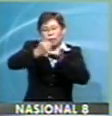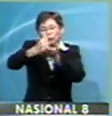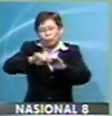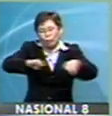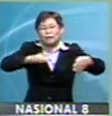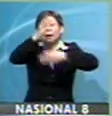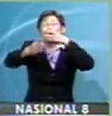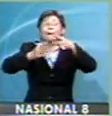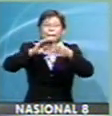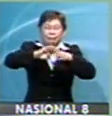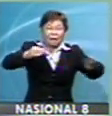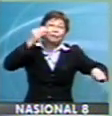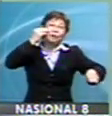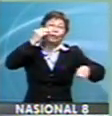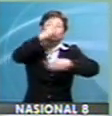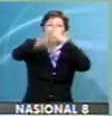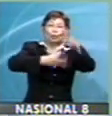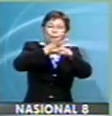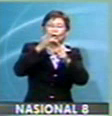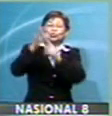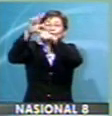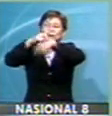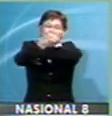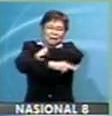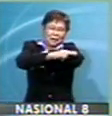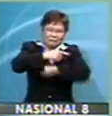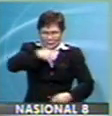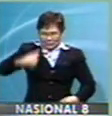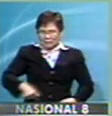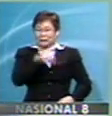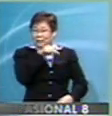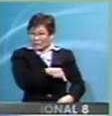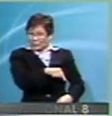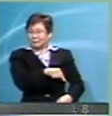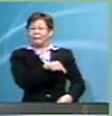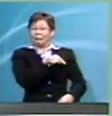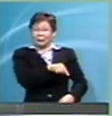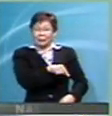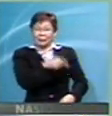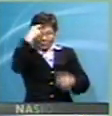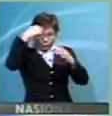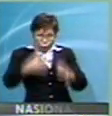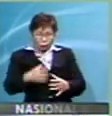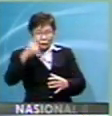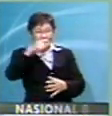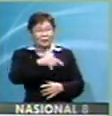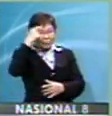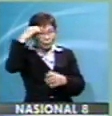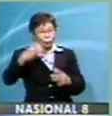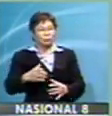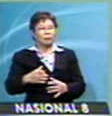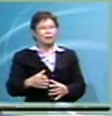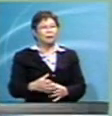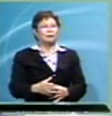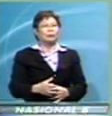seluruh dunia khususnya di negara China ini jadi inilah suatu keputusan